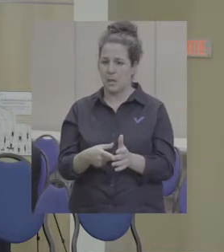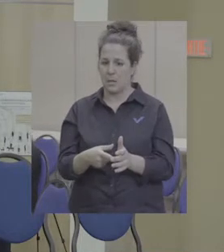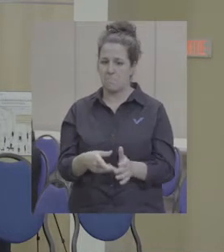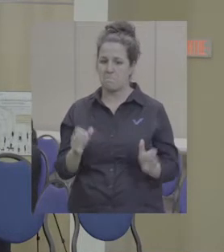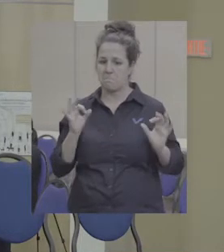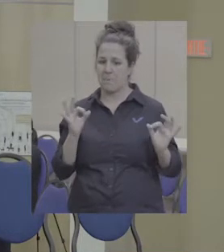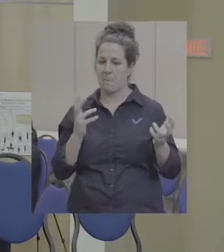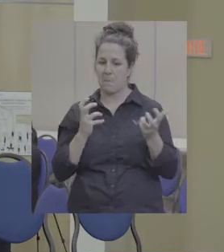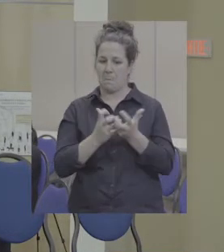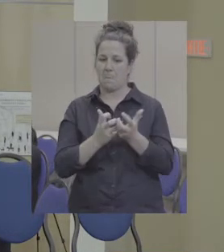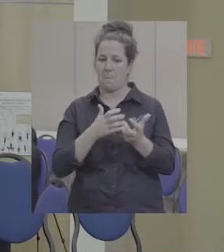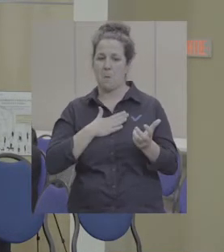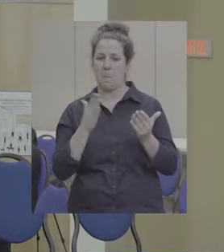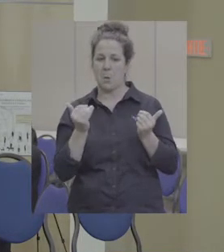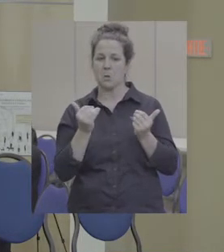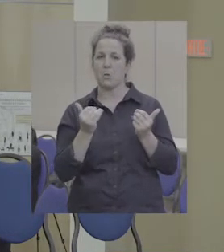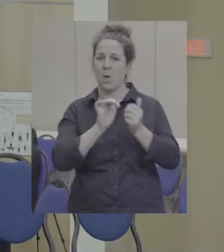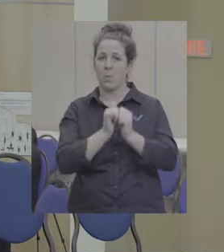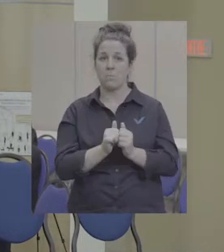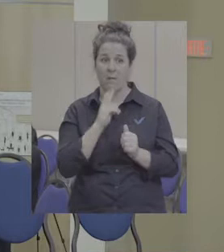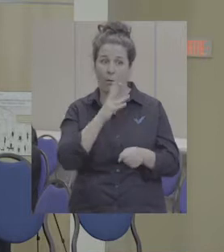parfaitement adapté. On le garantit.